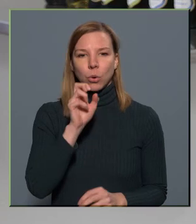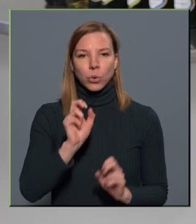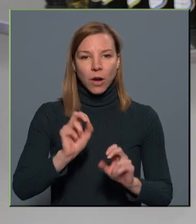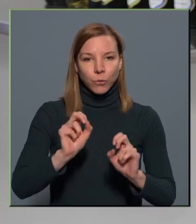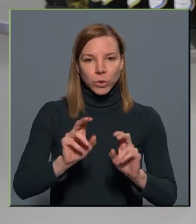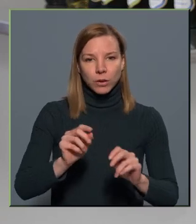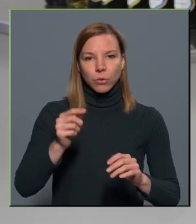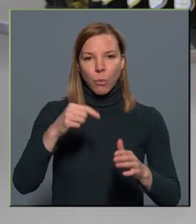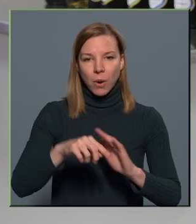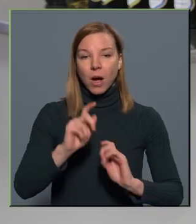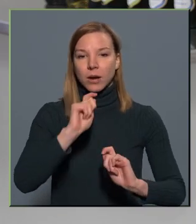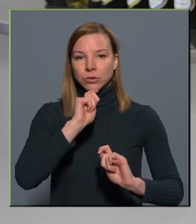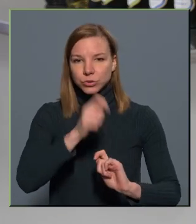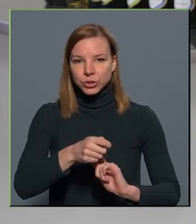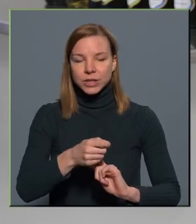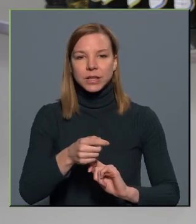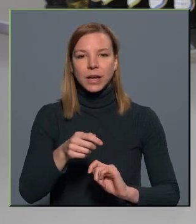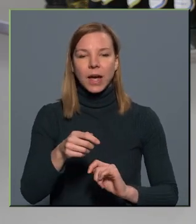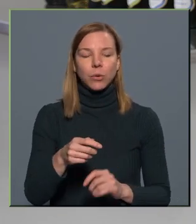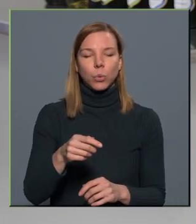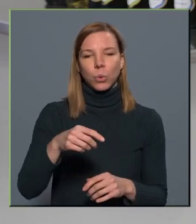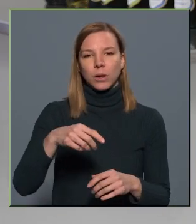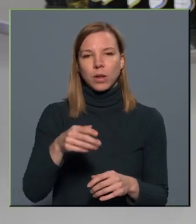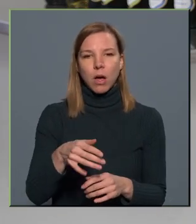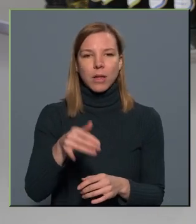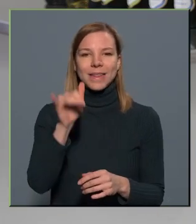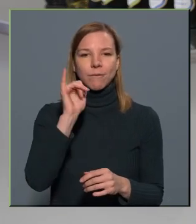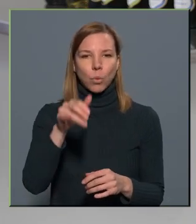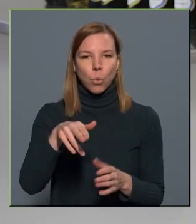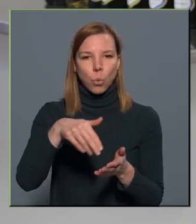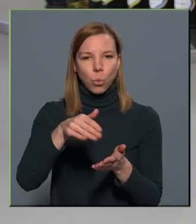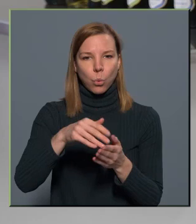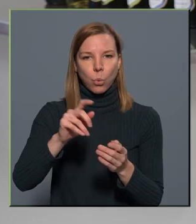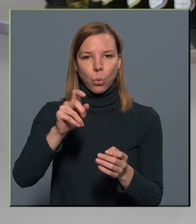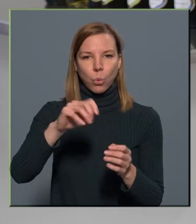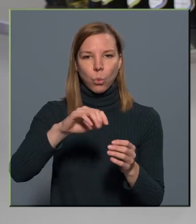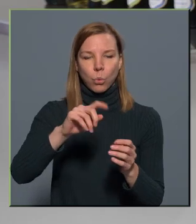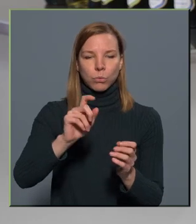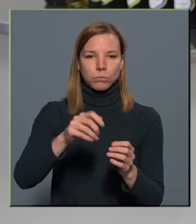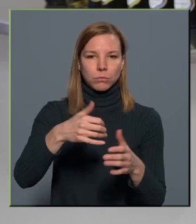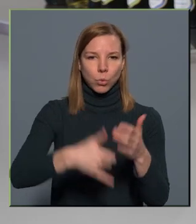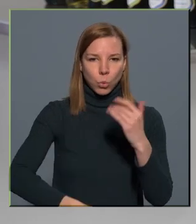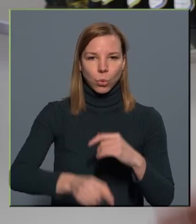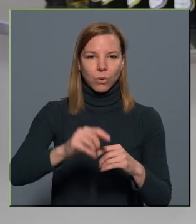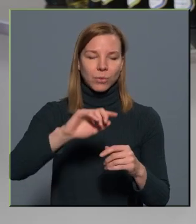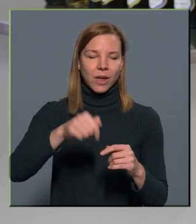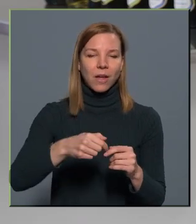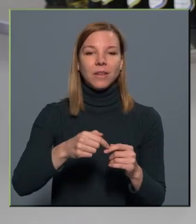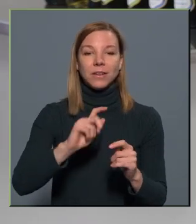sikerült az ivókutat végre beüzemelni. Alig 3,5 hónapot vártunk azzal,